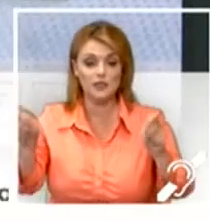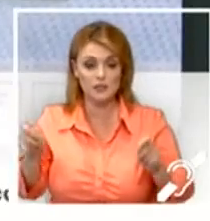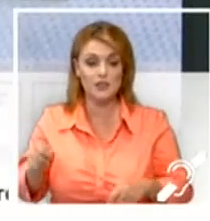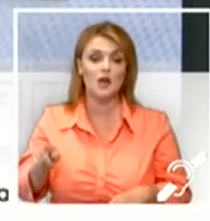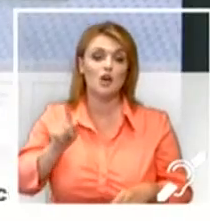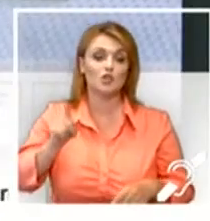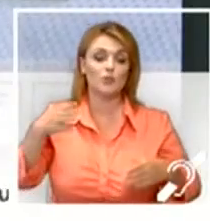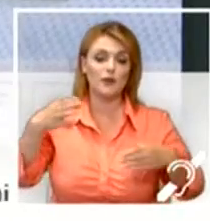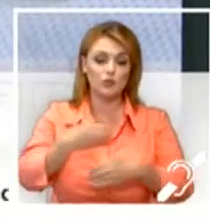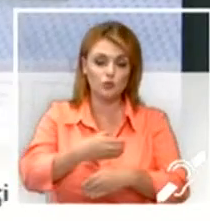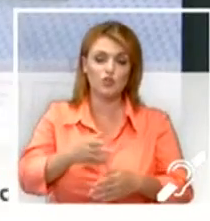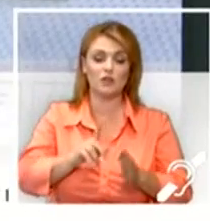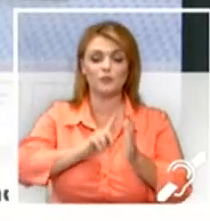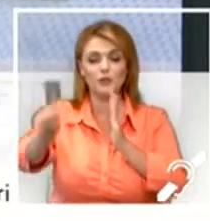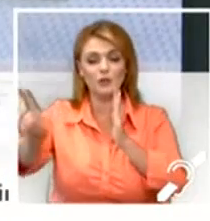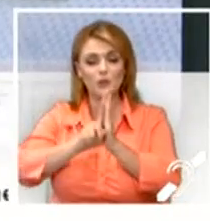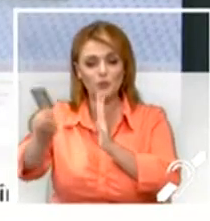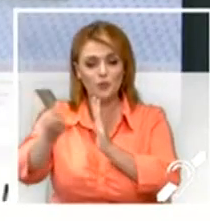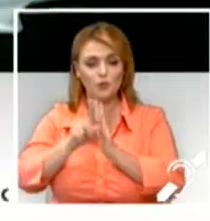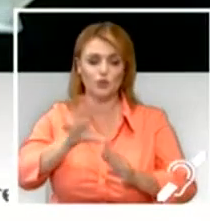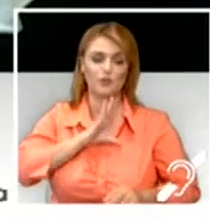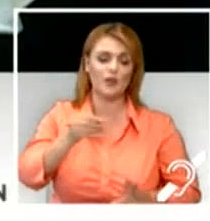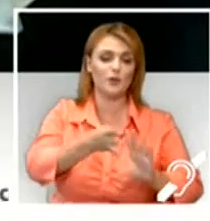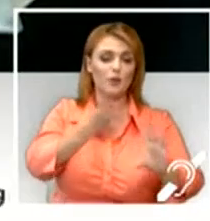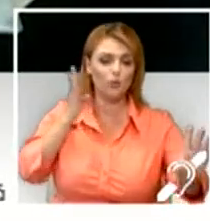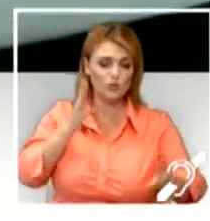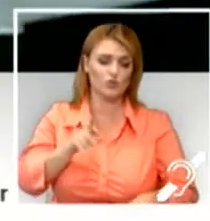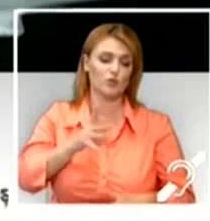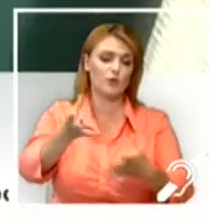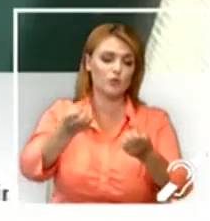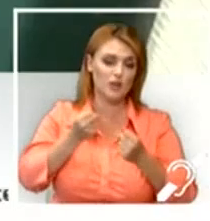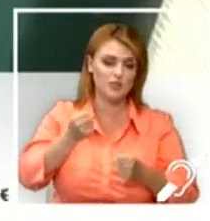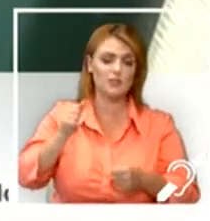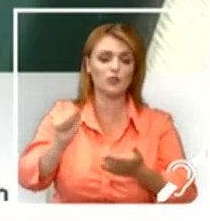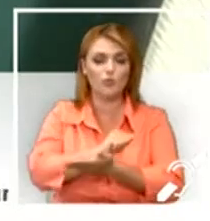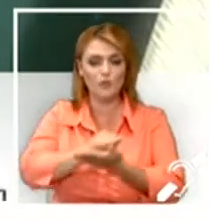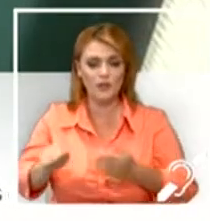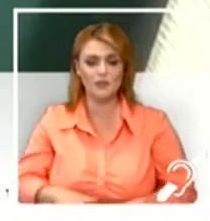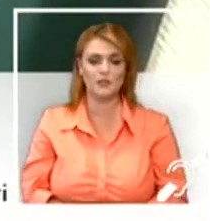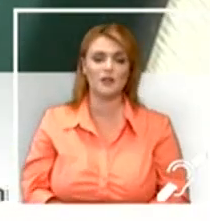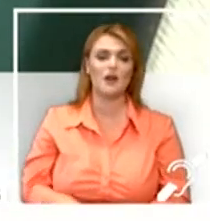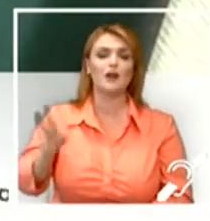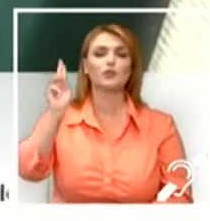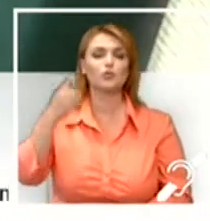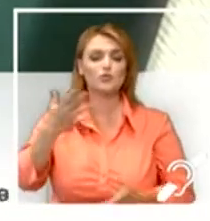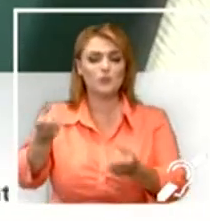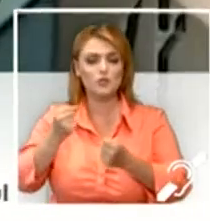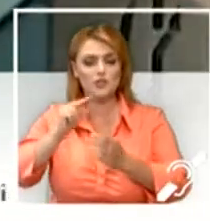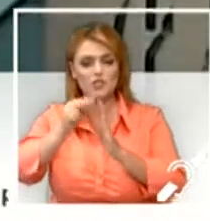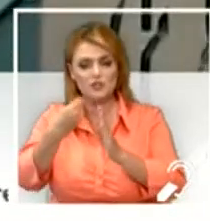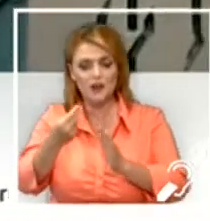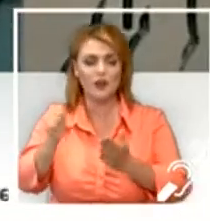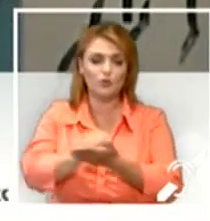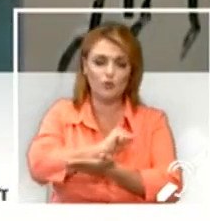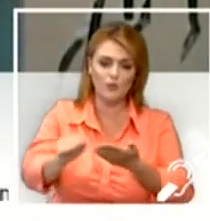numărul deplasărilor și aglomerația la ghișee pentru ridicarea actelor, extraselor, certificatelor și altor documente.